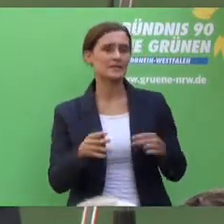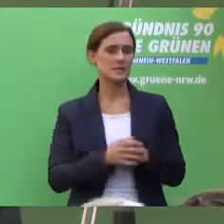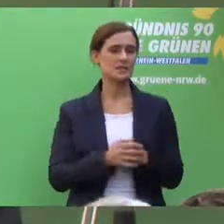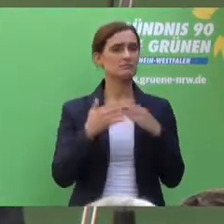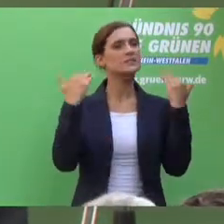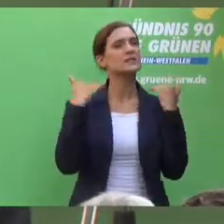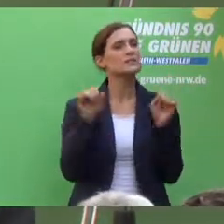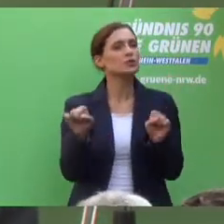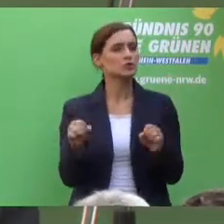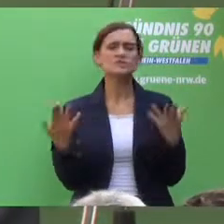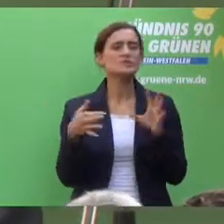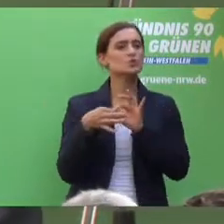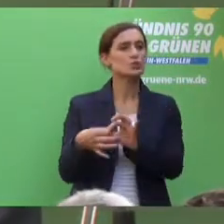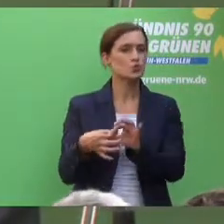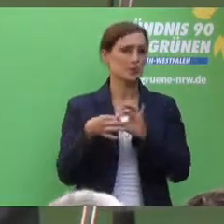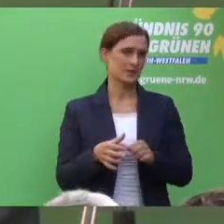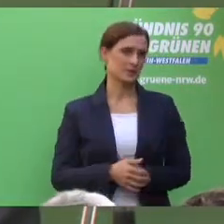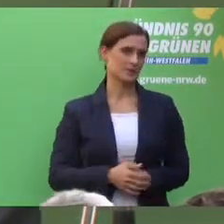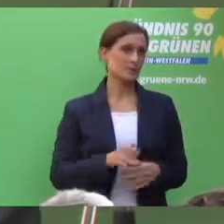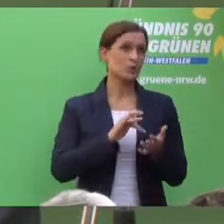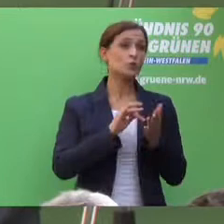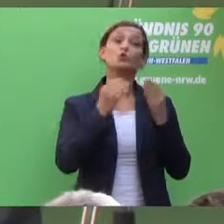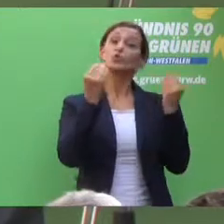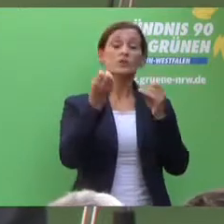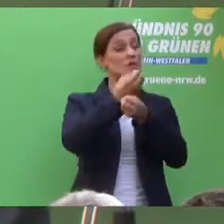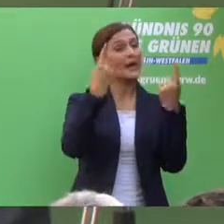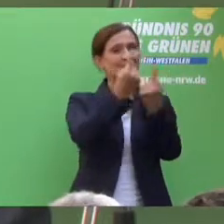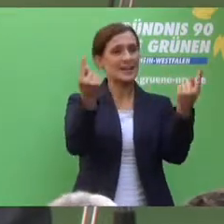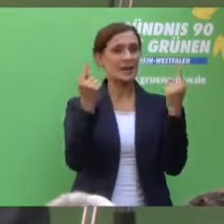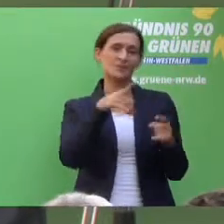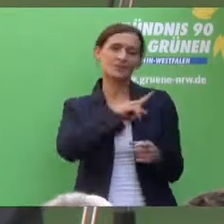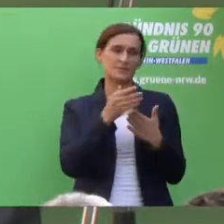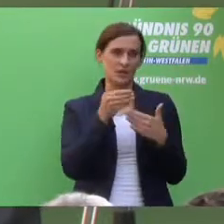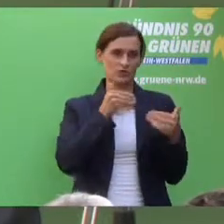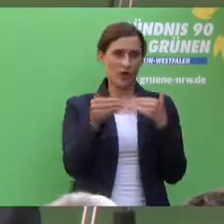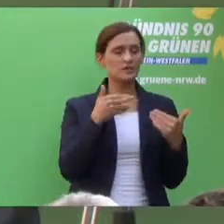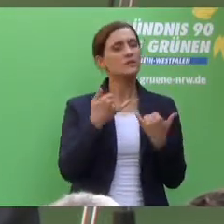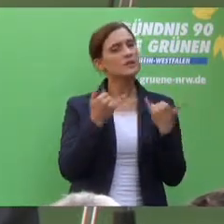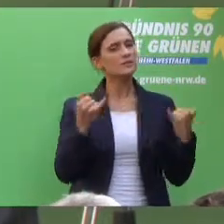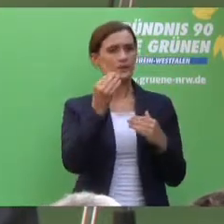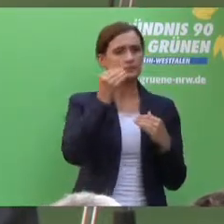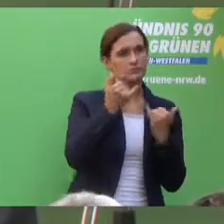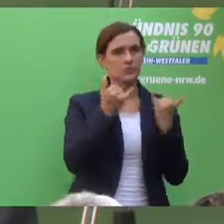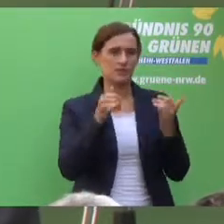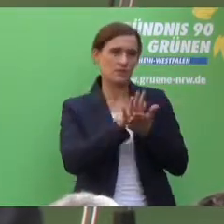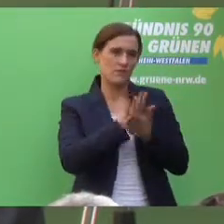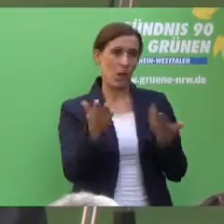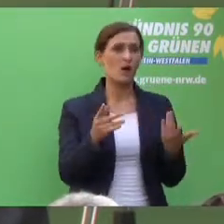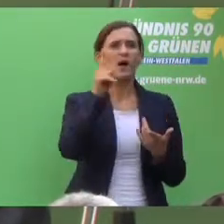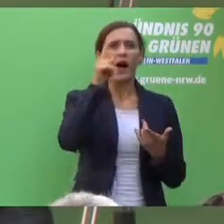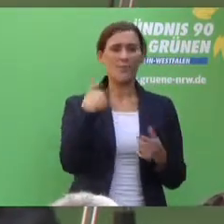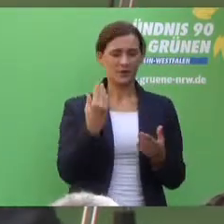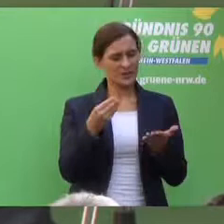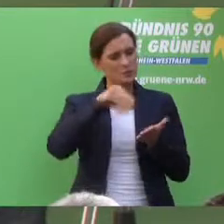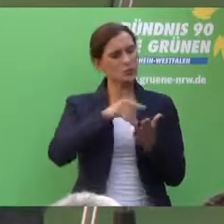ist es eine Frage des individuellen Konsumverhaltens oder ist es nicht eine Frage der Verantwortung?